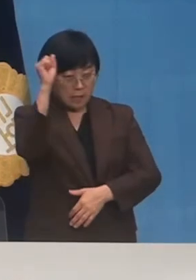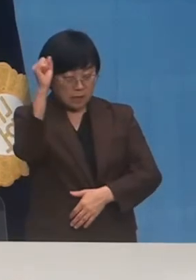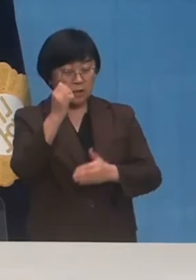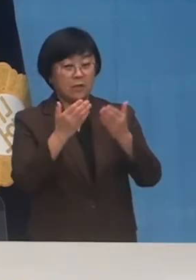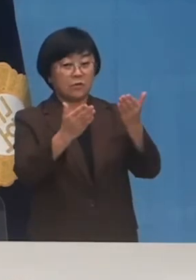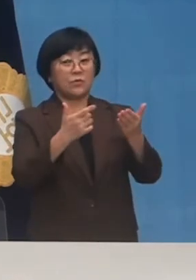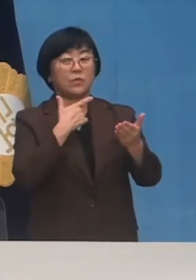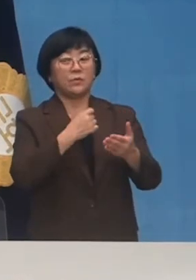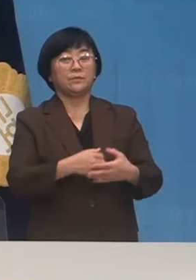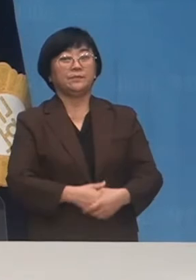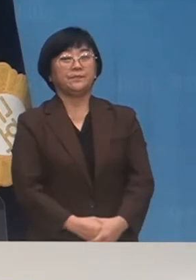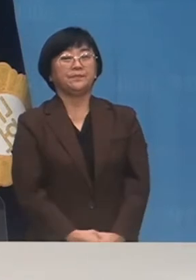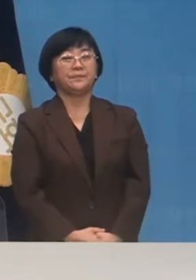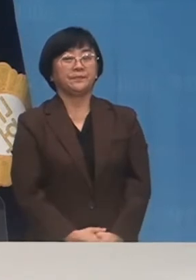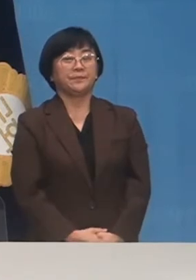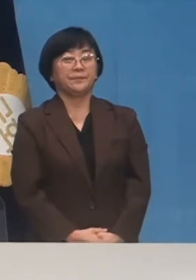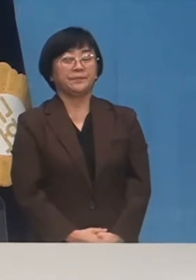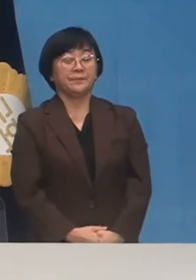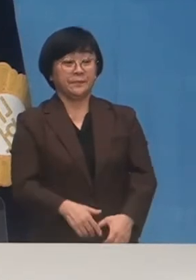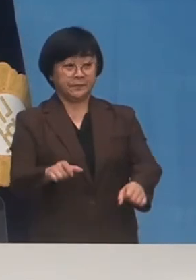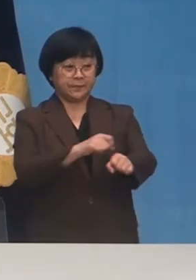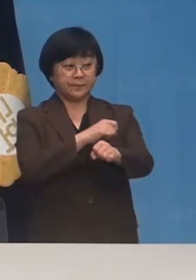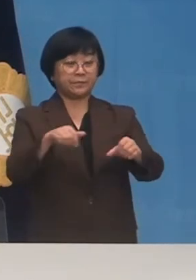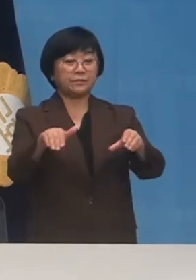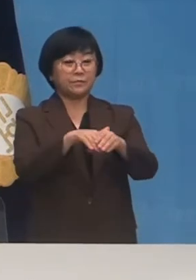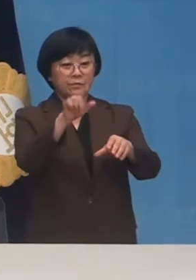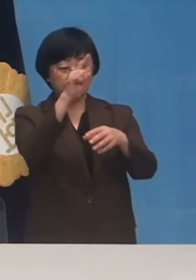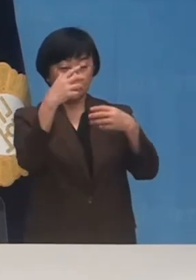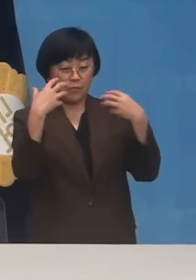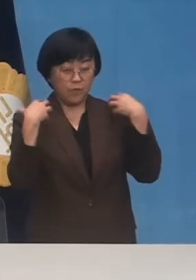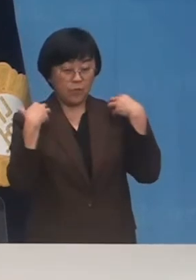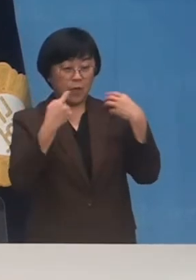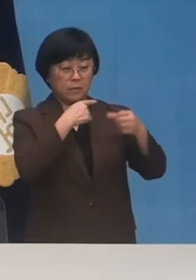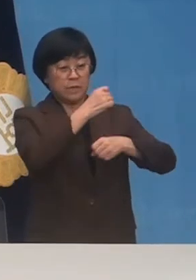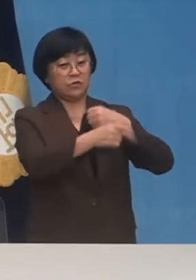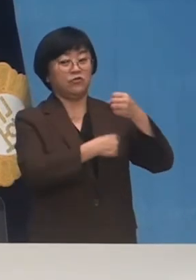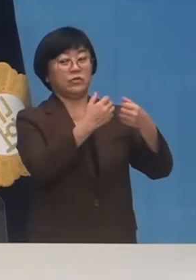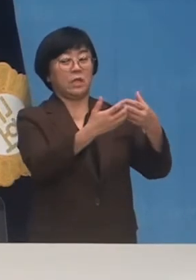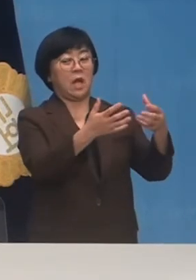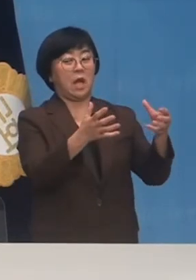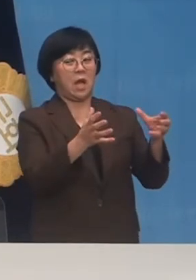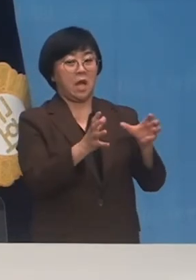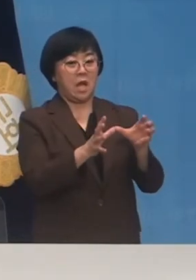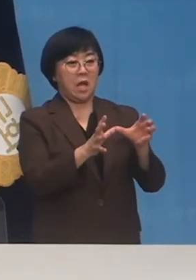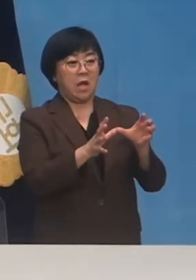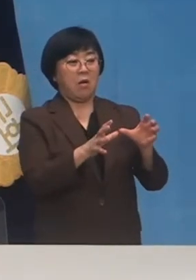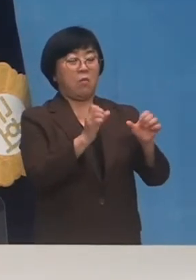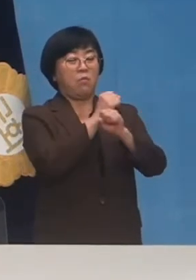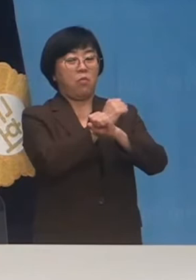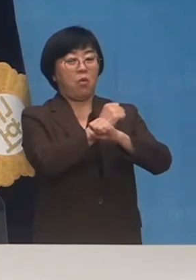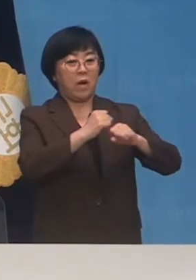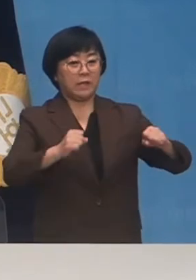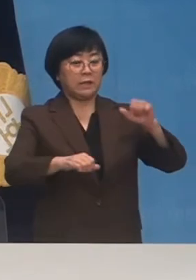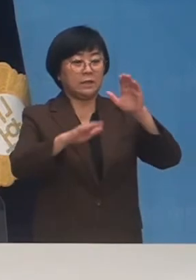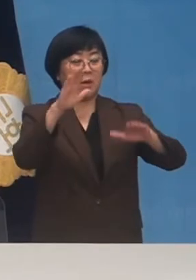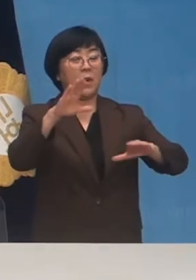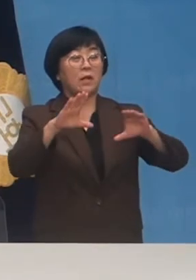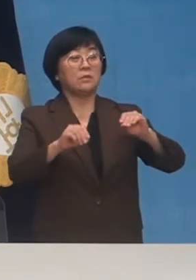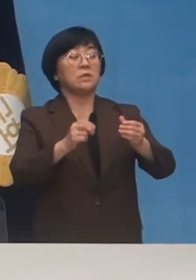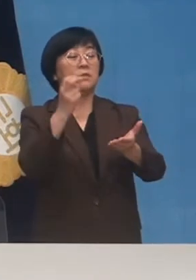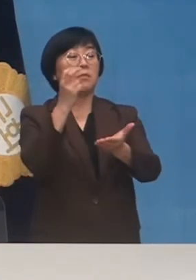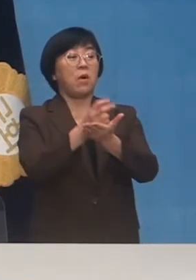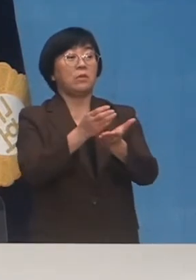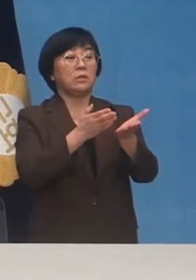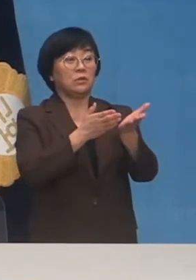당선시키고자 한다. 특히 문재인 정부와 더불어민주당은 포괄적 차별금지법을